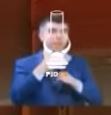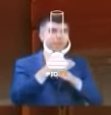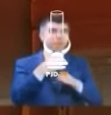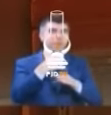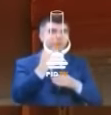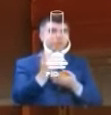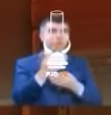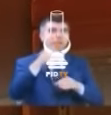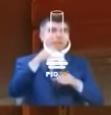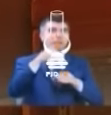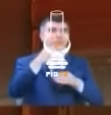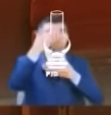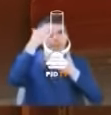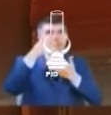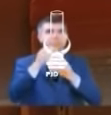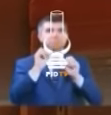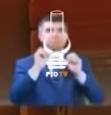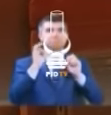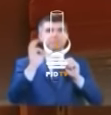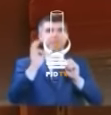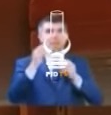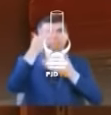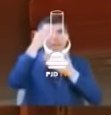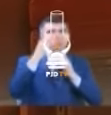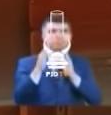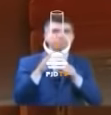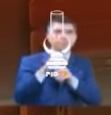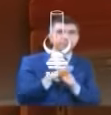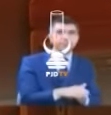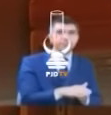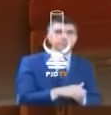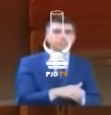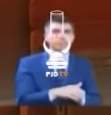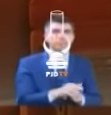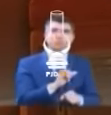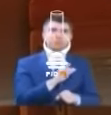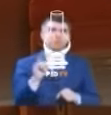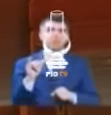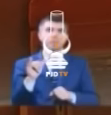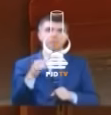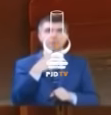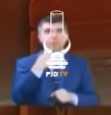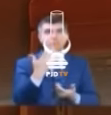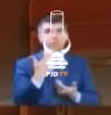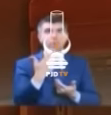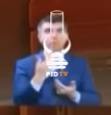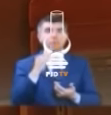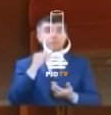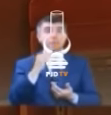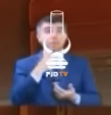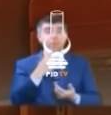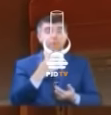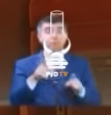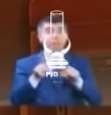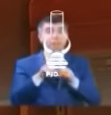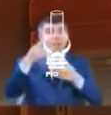وغير النافع ما يطرحش عليا السؤال، يعني نكونوا كنضيعوا الوقت ديال البرلمان. يعني ما فبالتالي انا كننزه بلادي